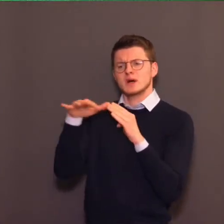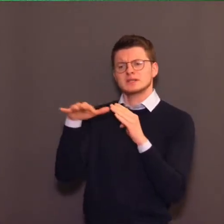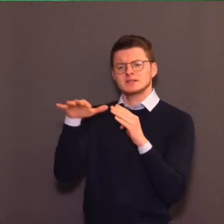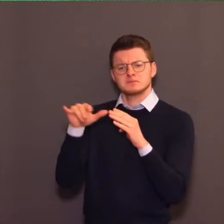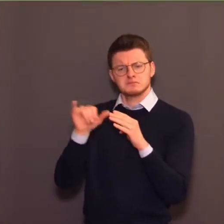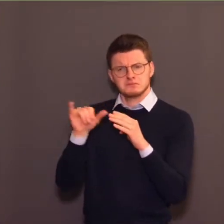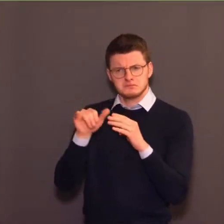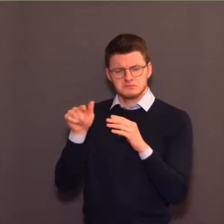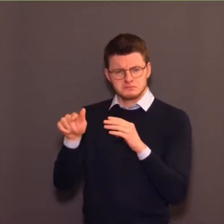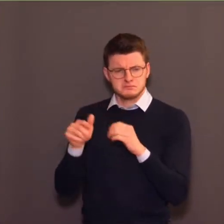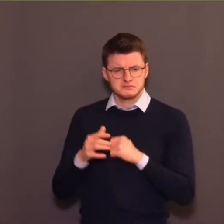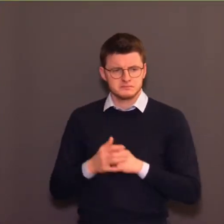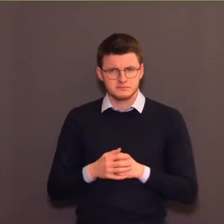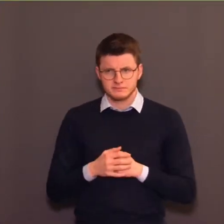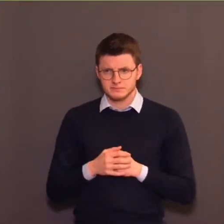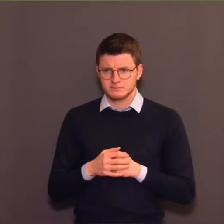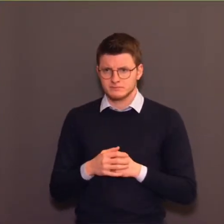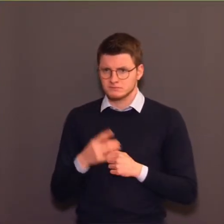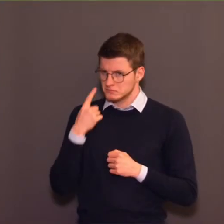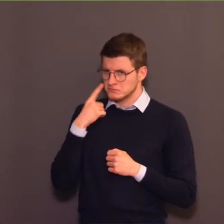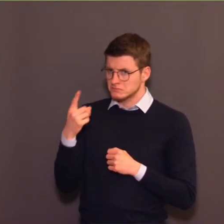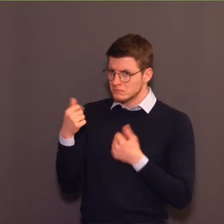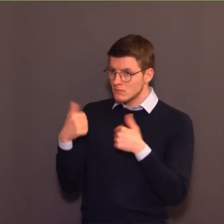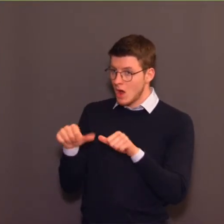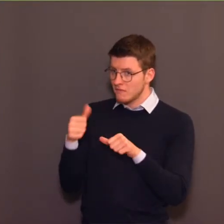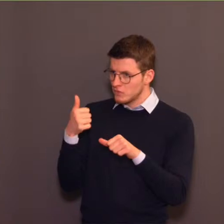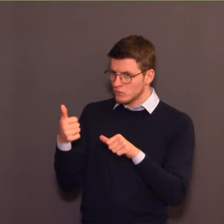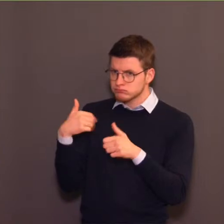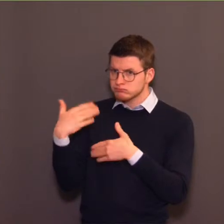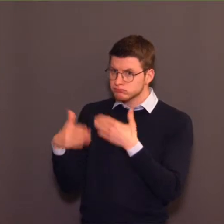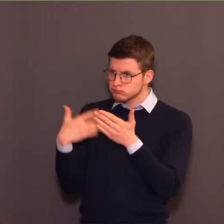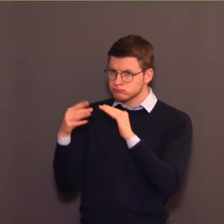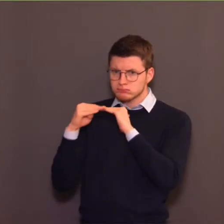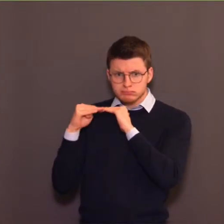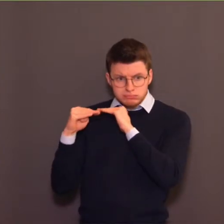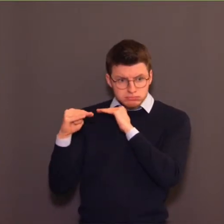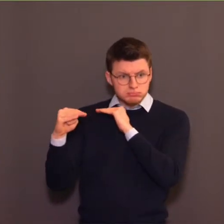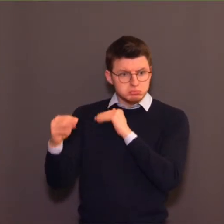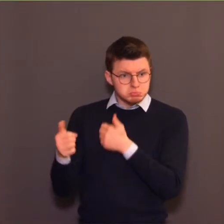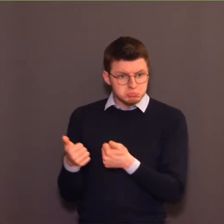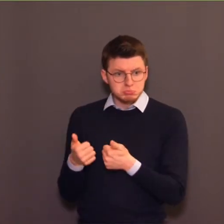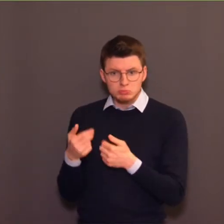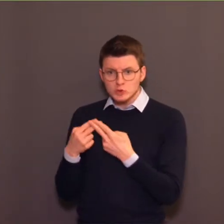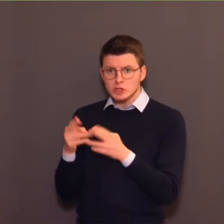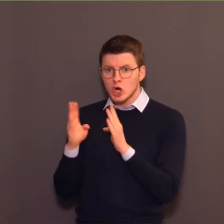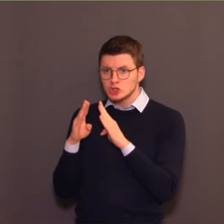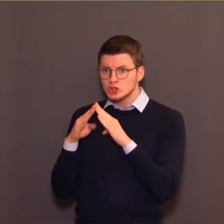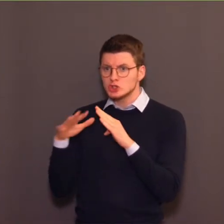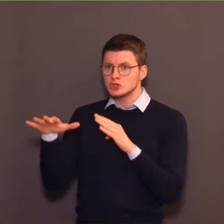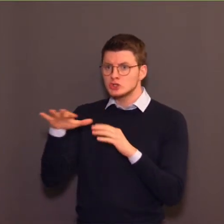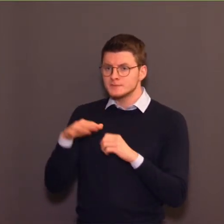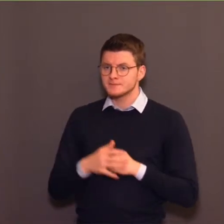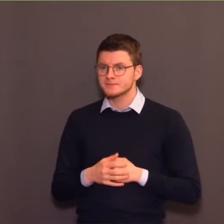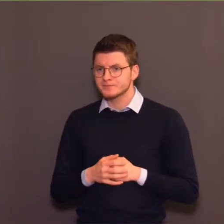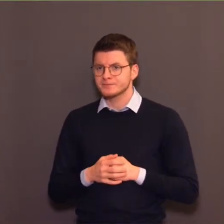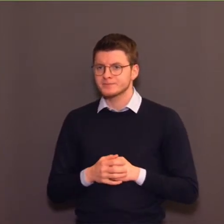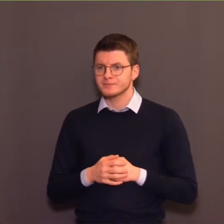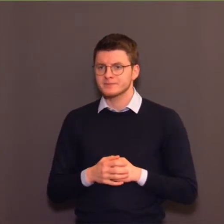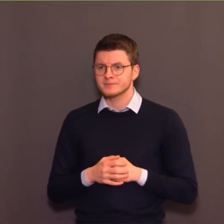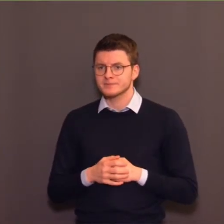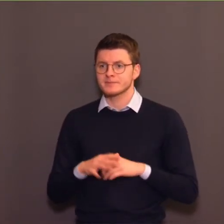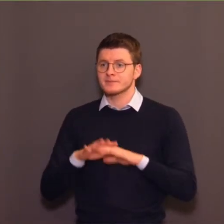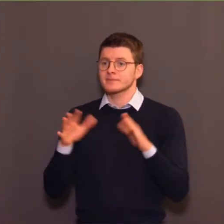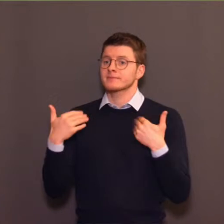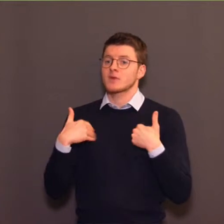blijft de situatie gunstig en stabiel, ondanks de felle stijging van het aantal besmettingen in de algemene